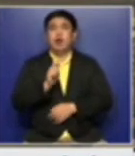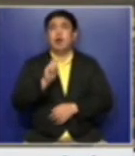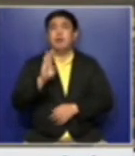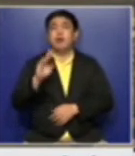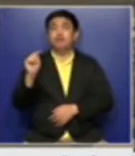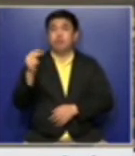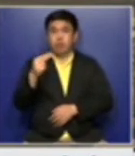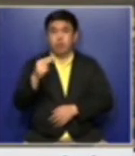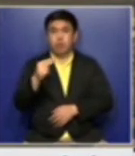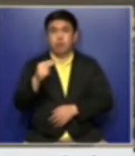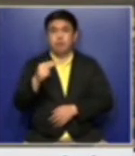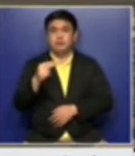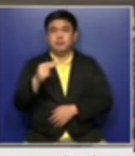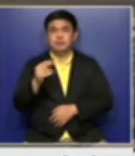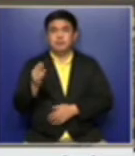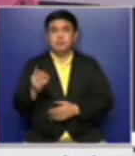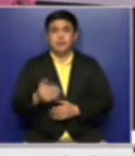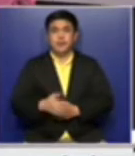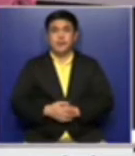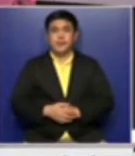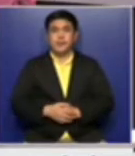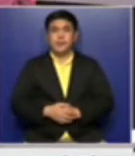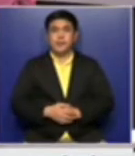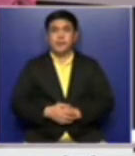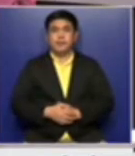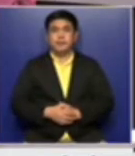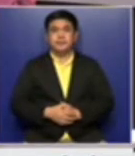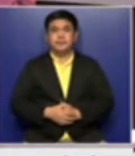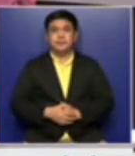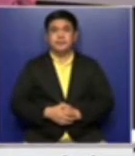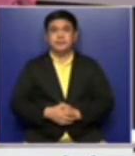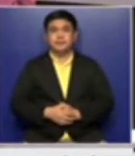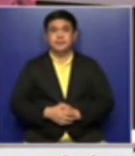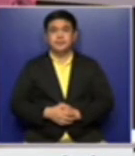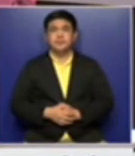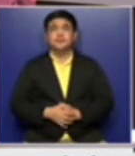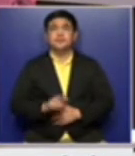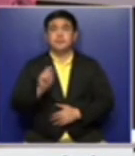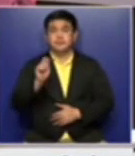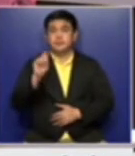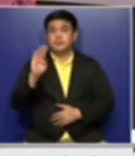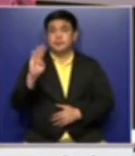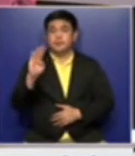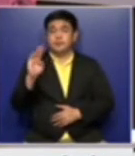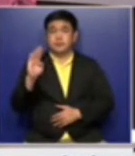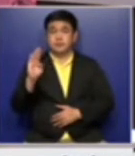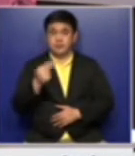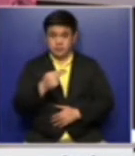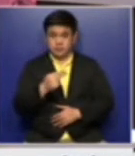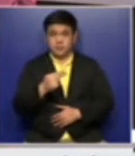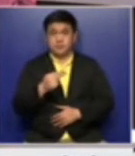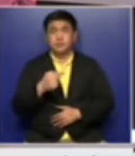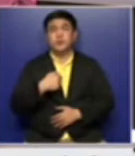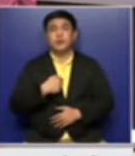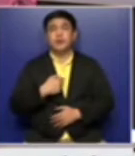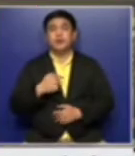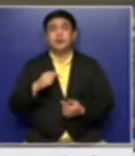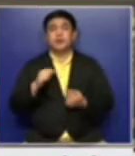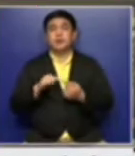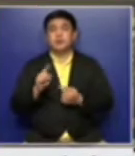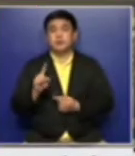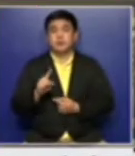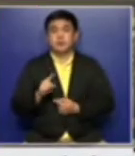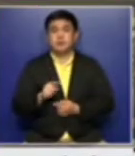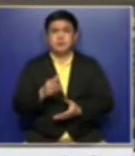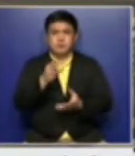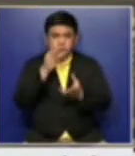ท้องถิ่นขอสไลด์แผ่นที่3นะคะงบประมาณขององค์กรปกครองส่วนท้องถิ่นดิฉันได้